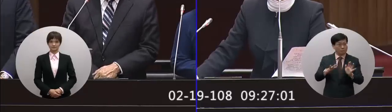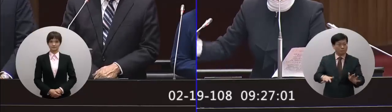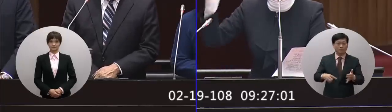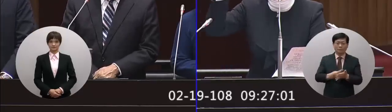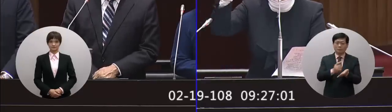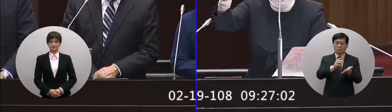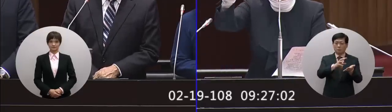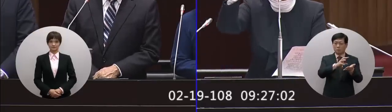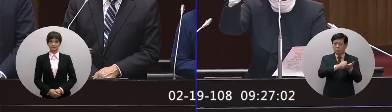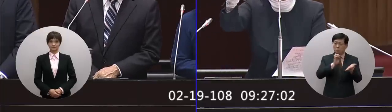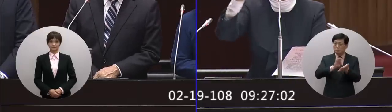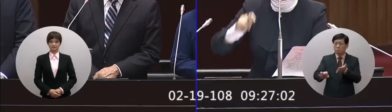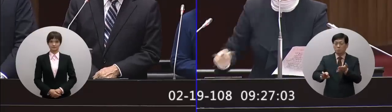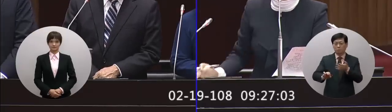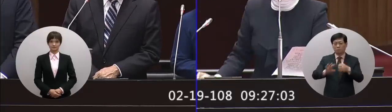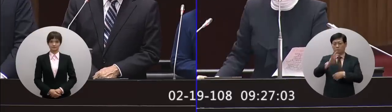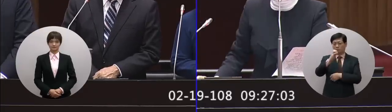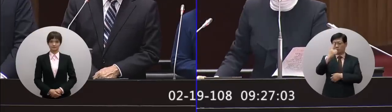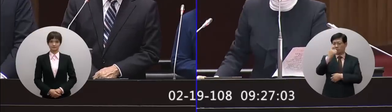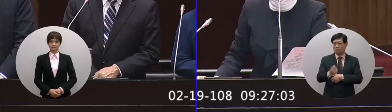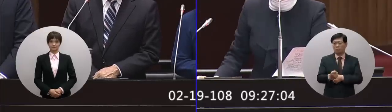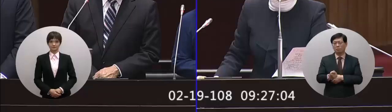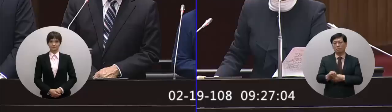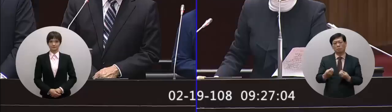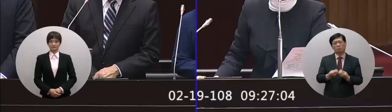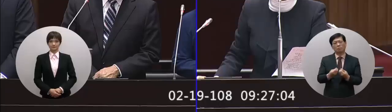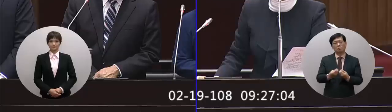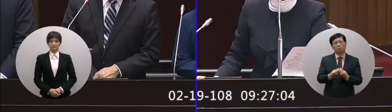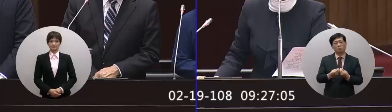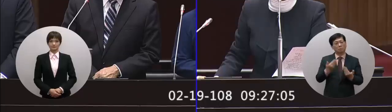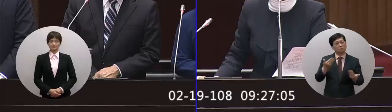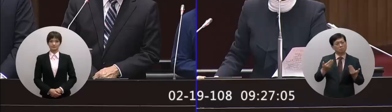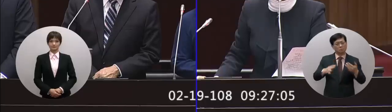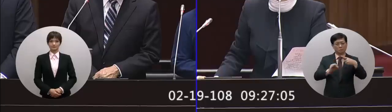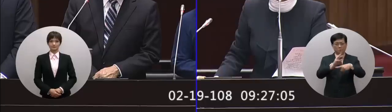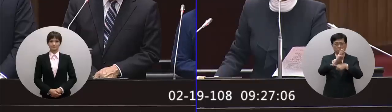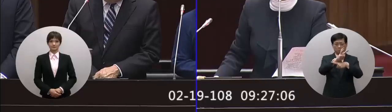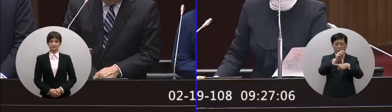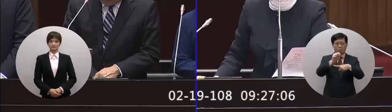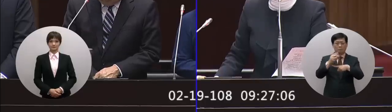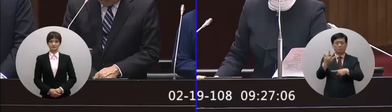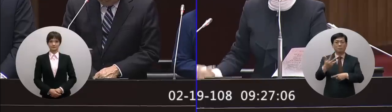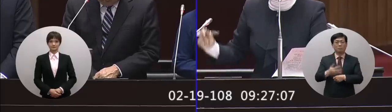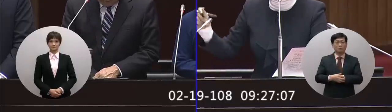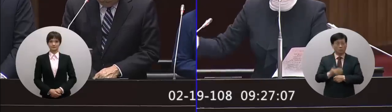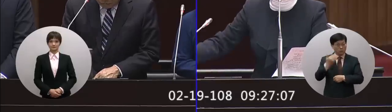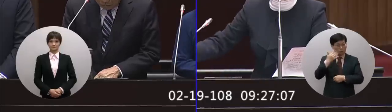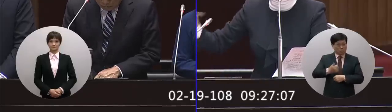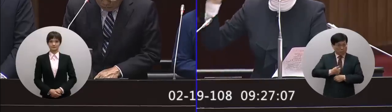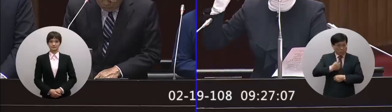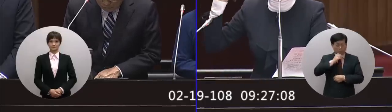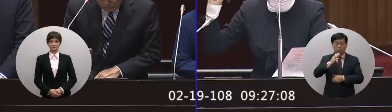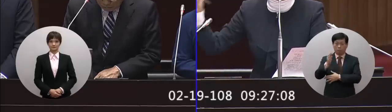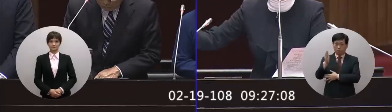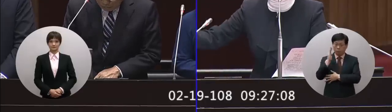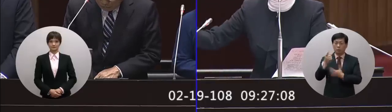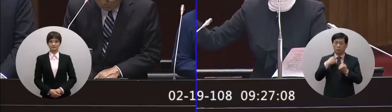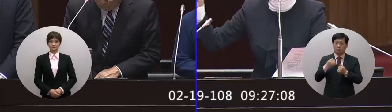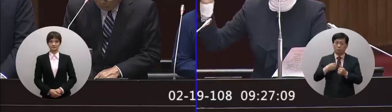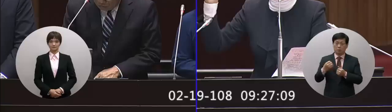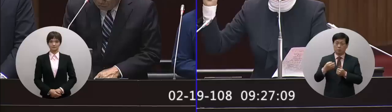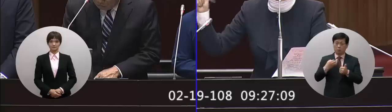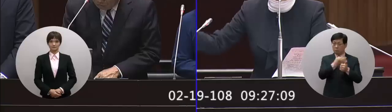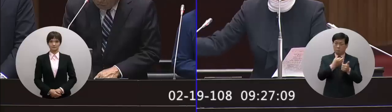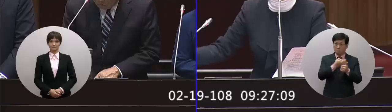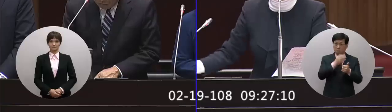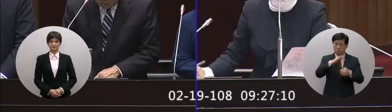有执行了46亿，所以执行率只有33.8%。如果我们要以国库应该拨补预